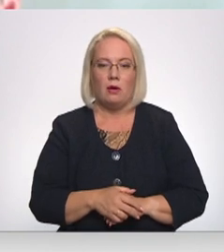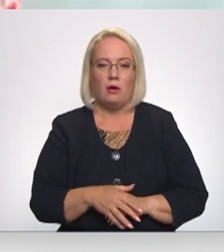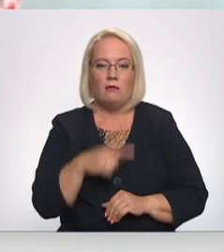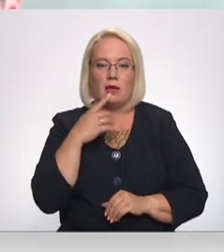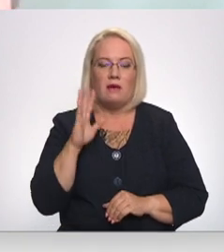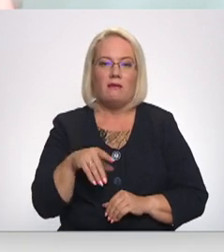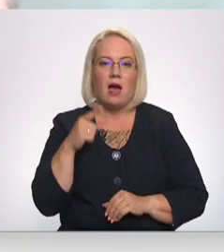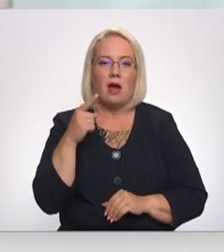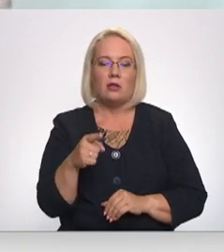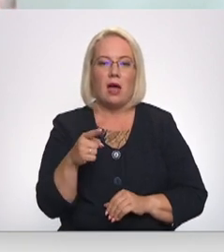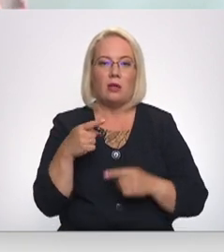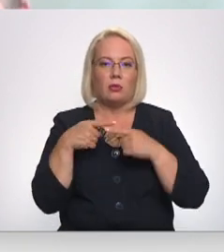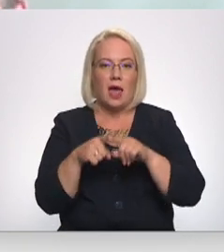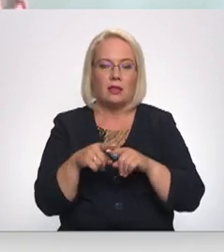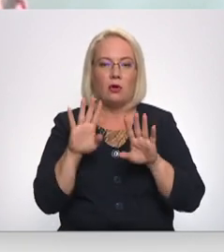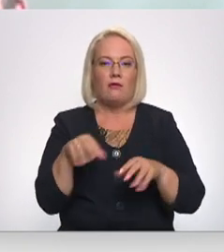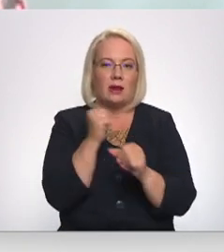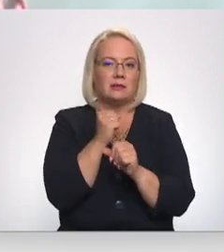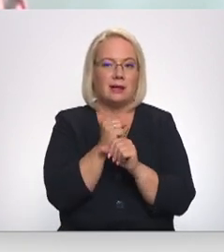izdarīt to precīzāk un